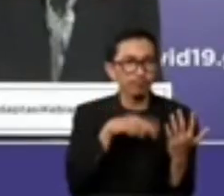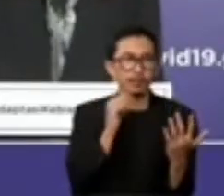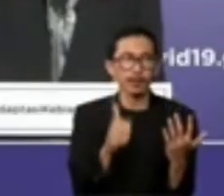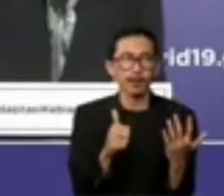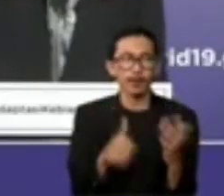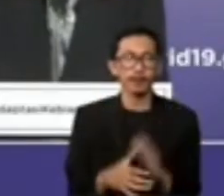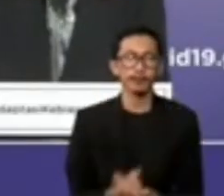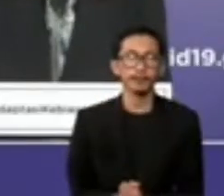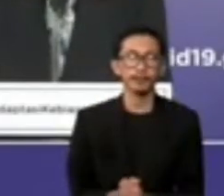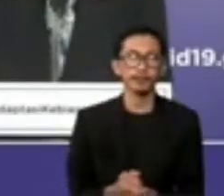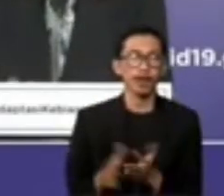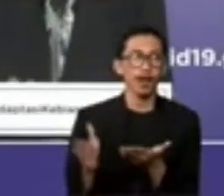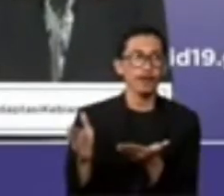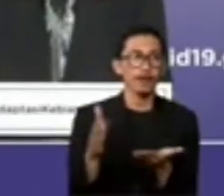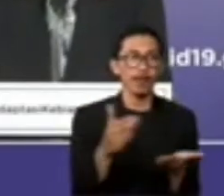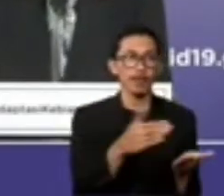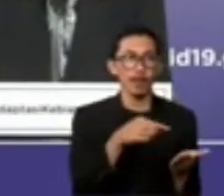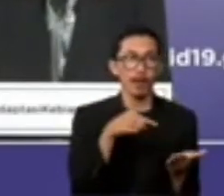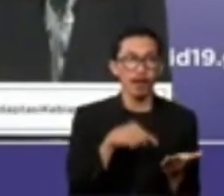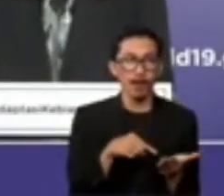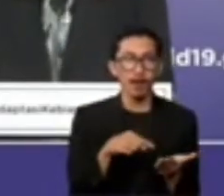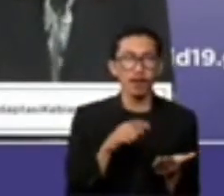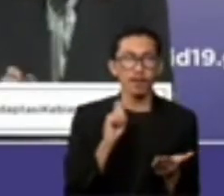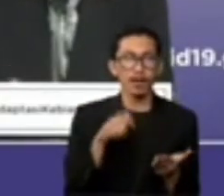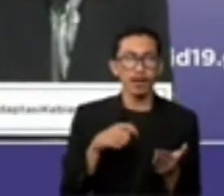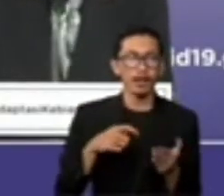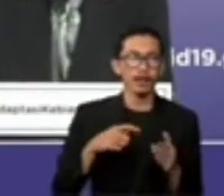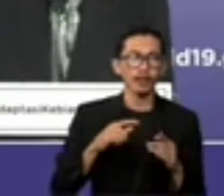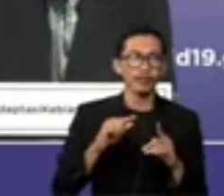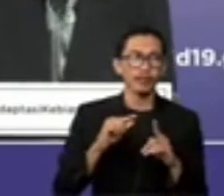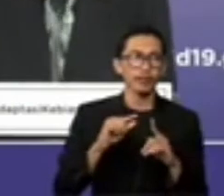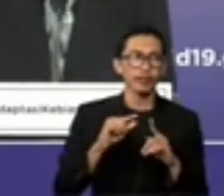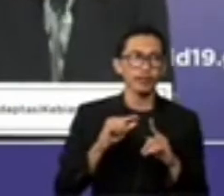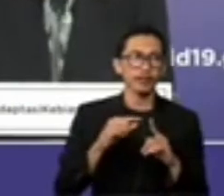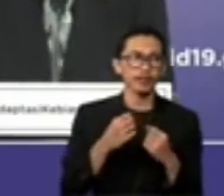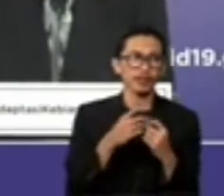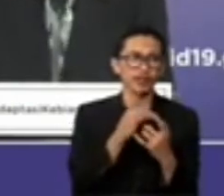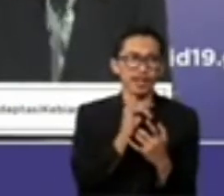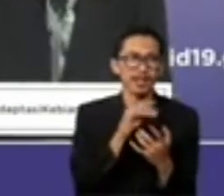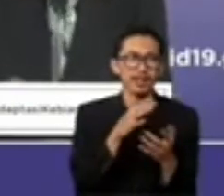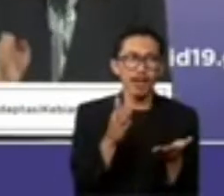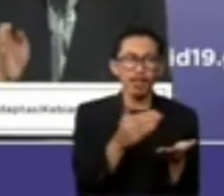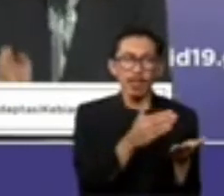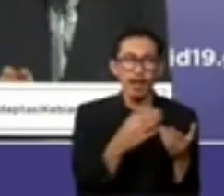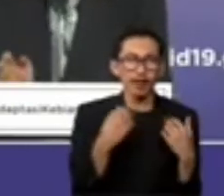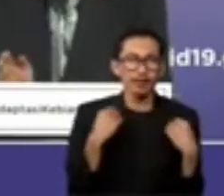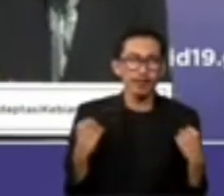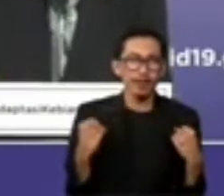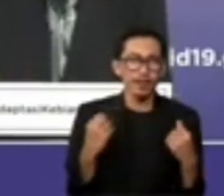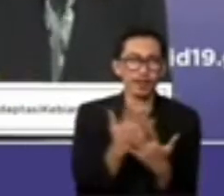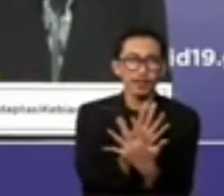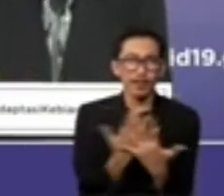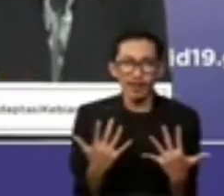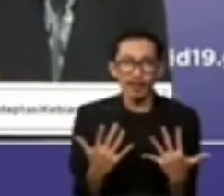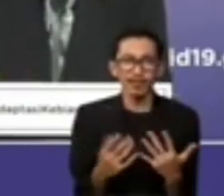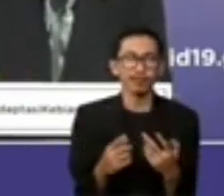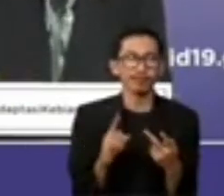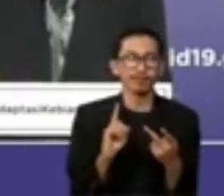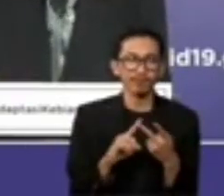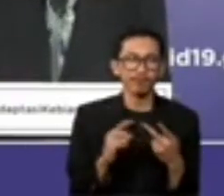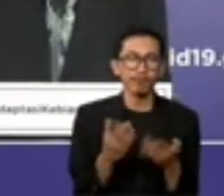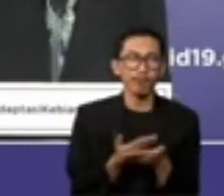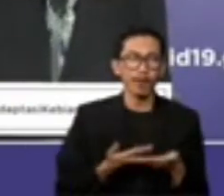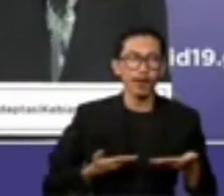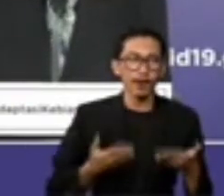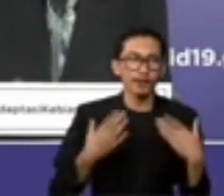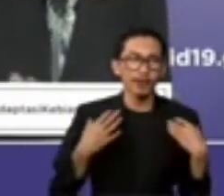Data yang dipergunakan mencakup aspek epidemiologi, surveillance kesehatan masyarakat, dan pelayanan kesehatan sesuai indikator